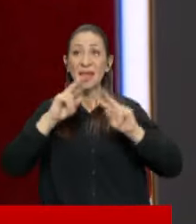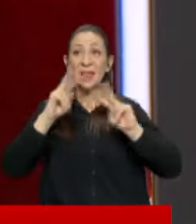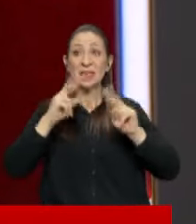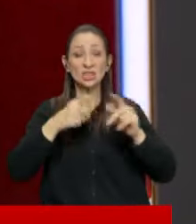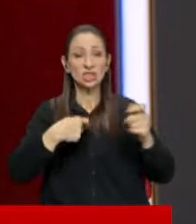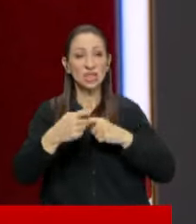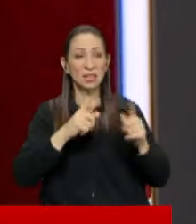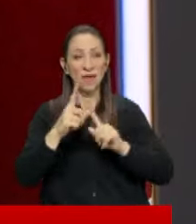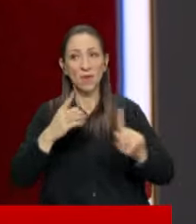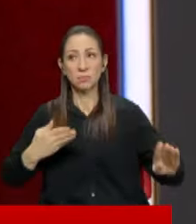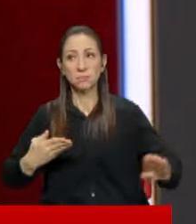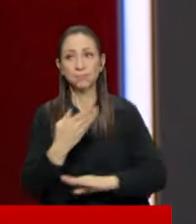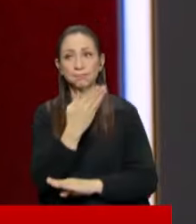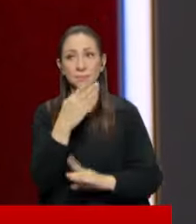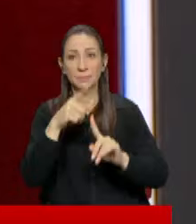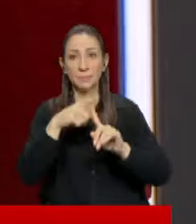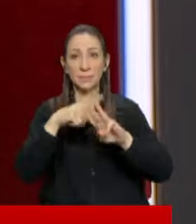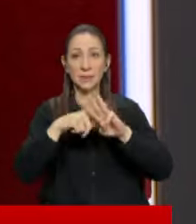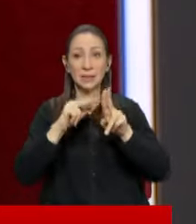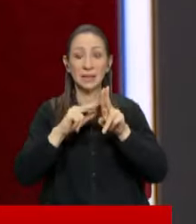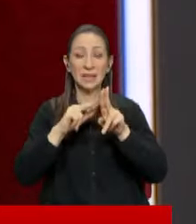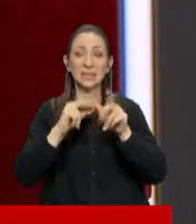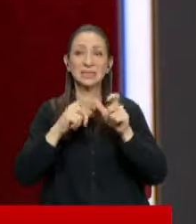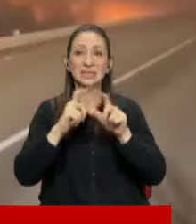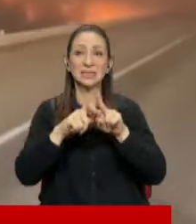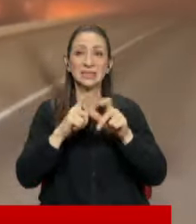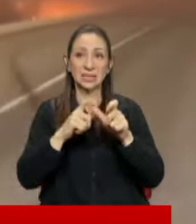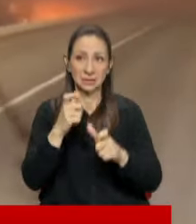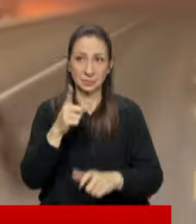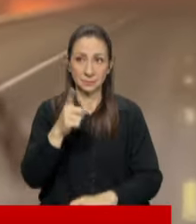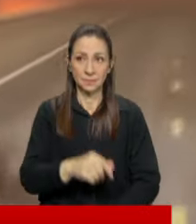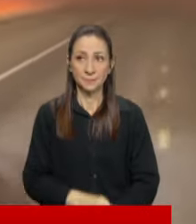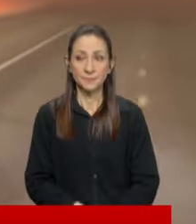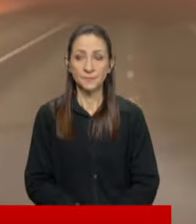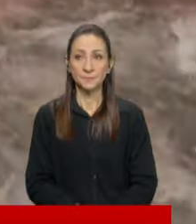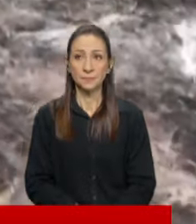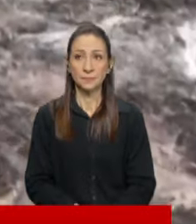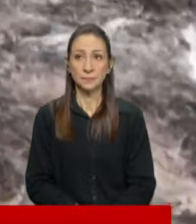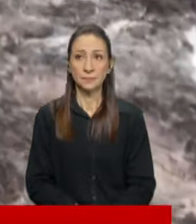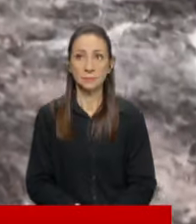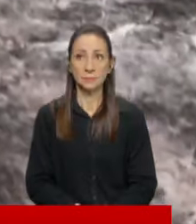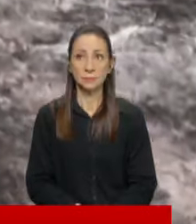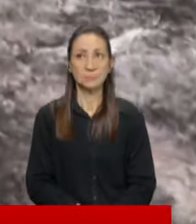şirketine dava açıldı Texas'ta.